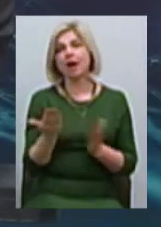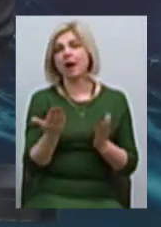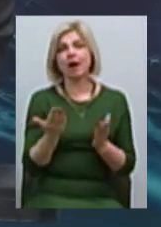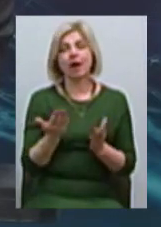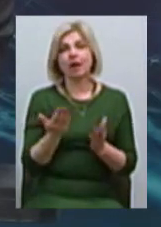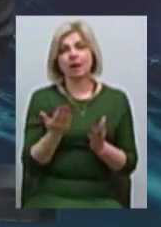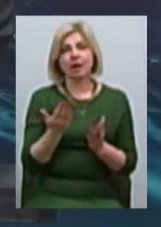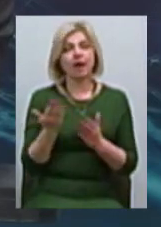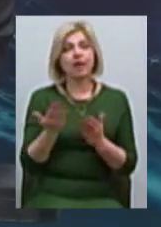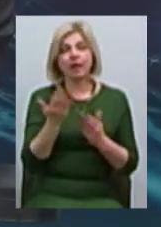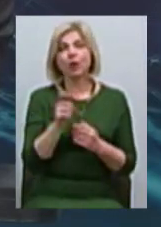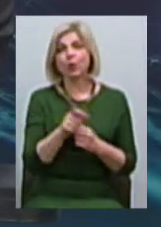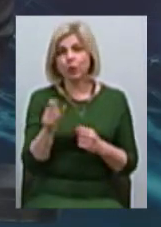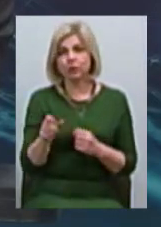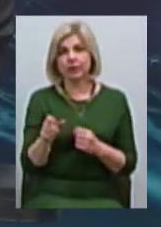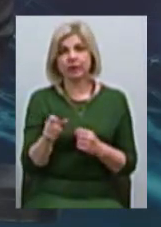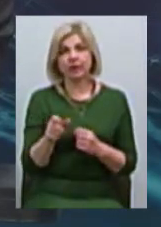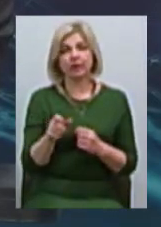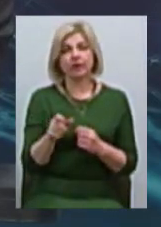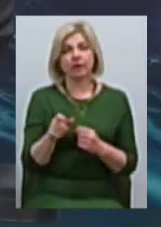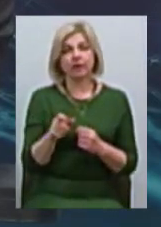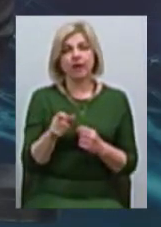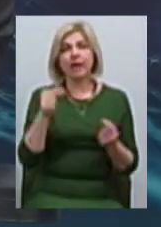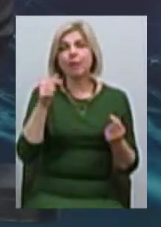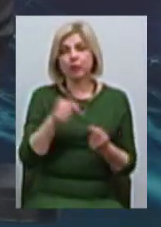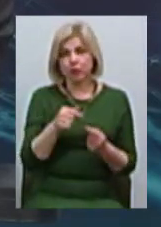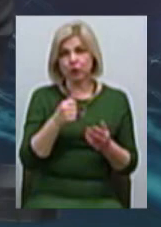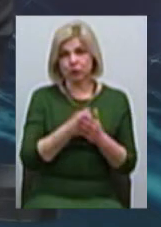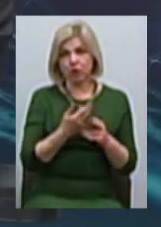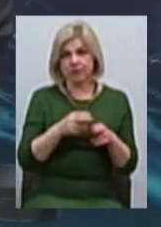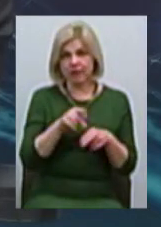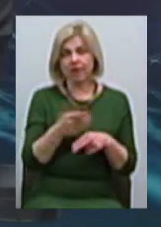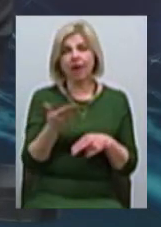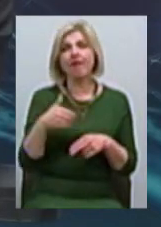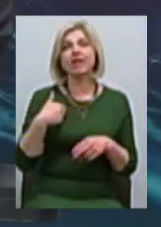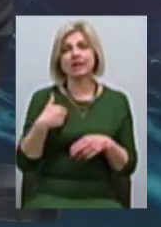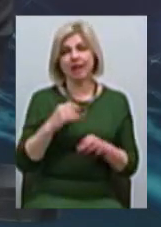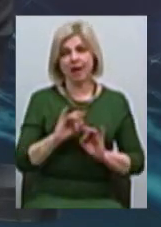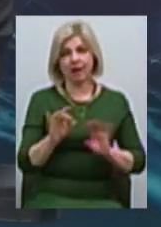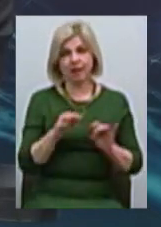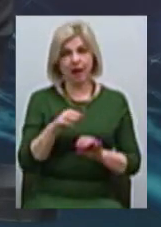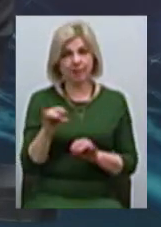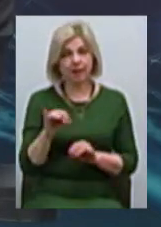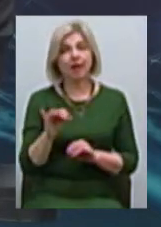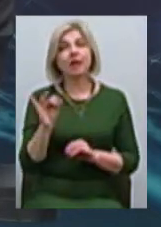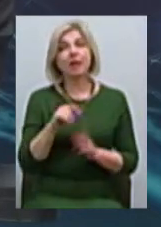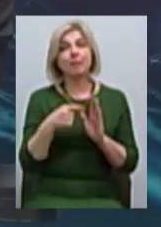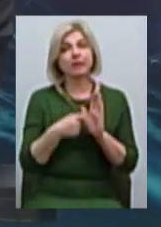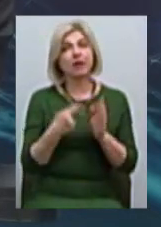який таргетинг, які люди дотичні до цього ефективність цієї реклами. І питання в іншому,